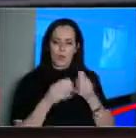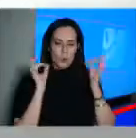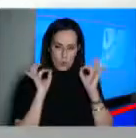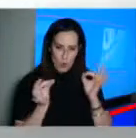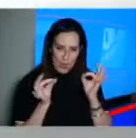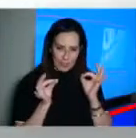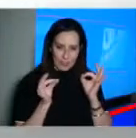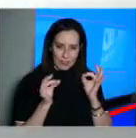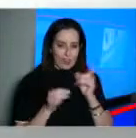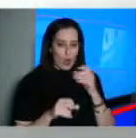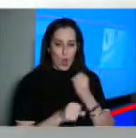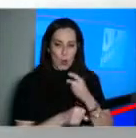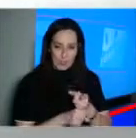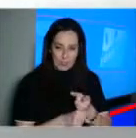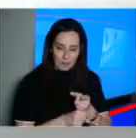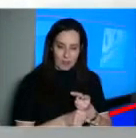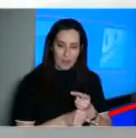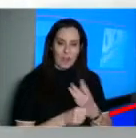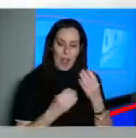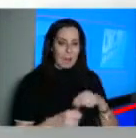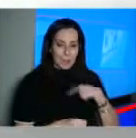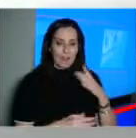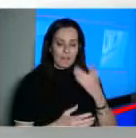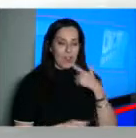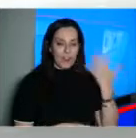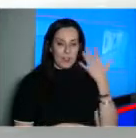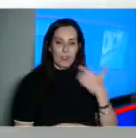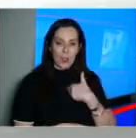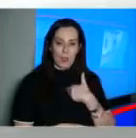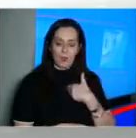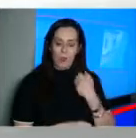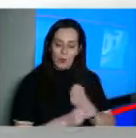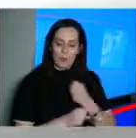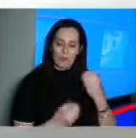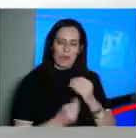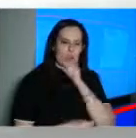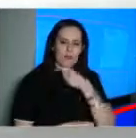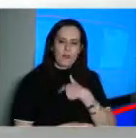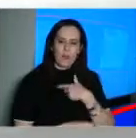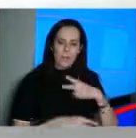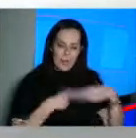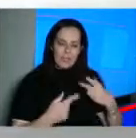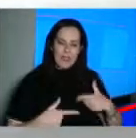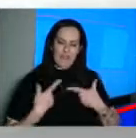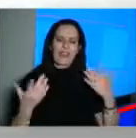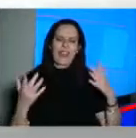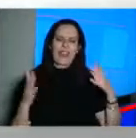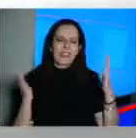מיוחד, שלא עושים את זה. והרבה זמן, כבר שנים, שאנחנו נוגעים בחומרים ישנים, ואנחנו מחיים אותם את החפלות